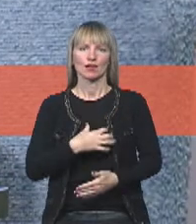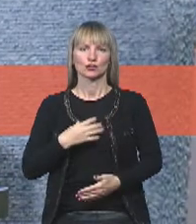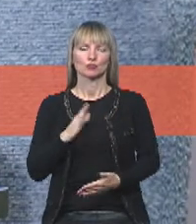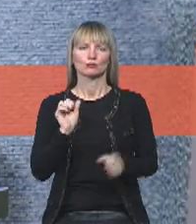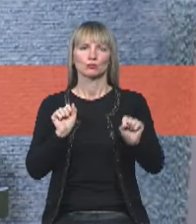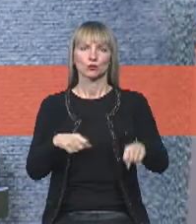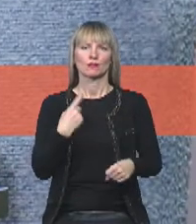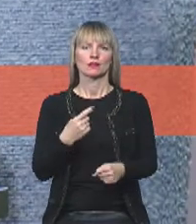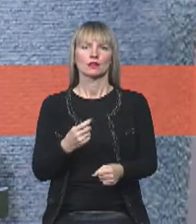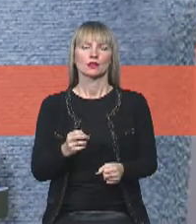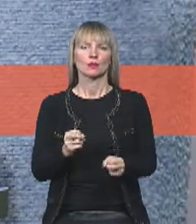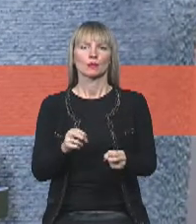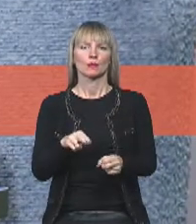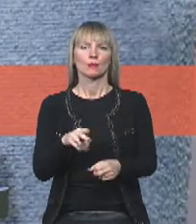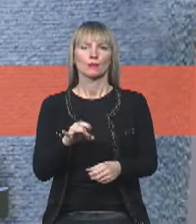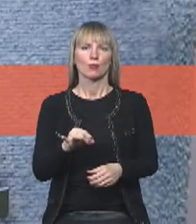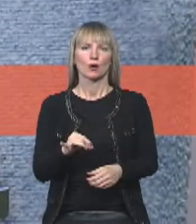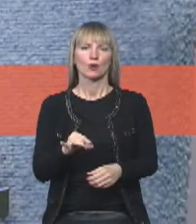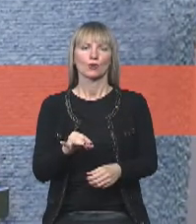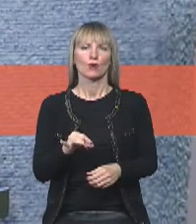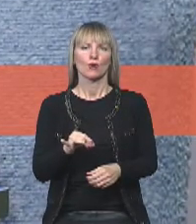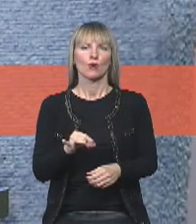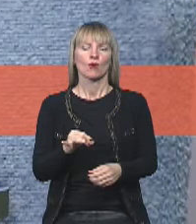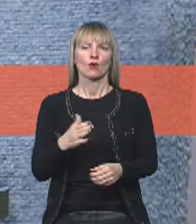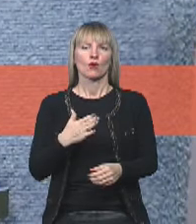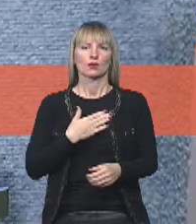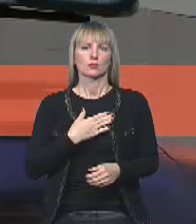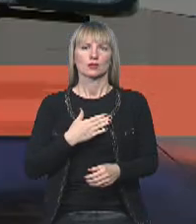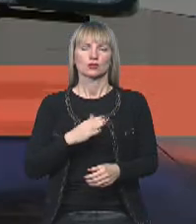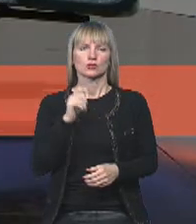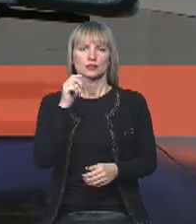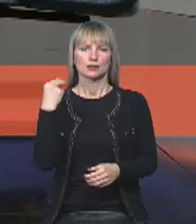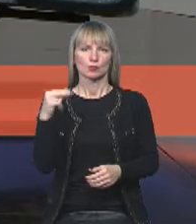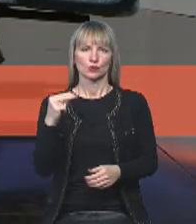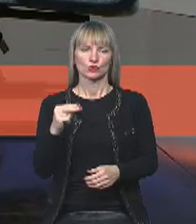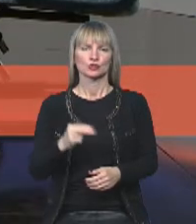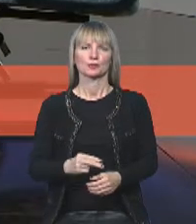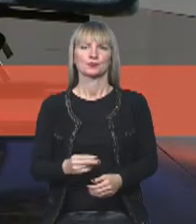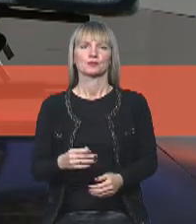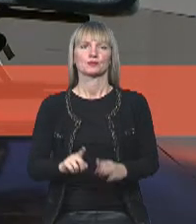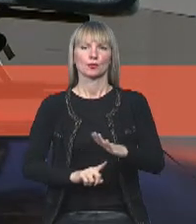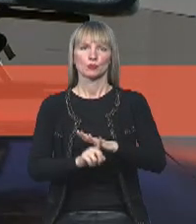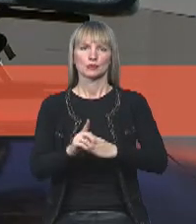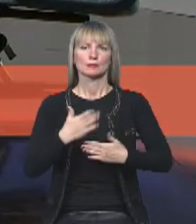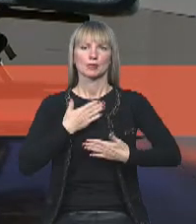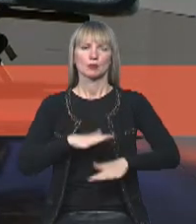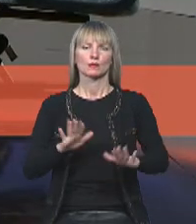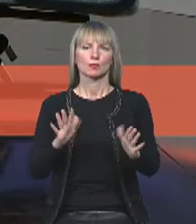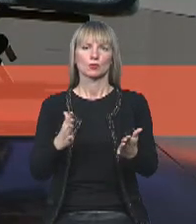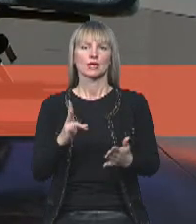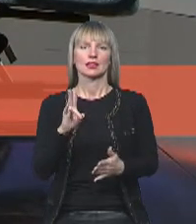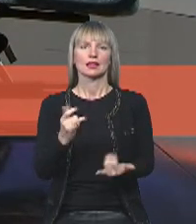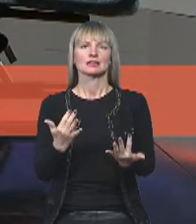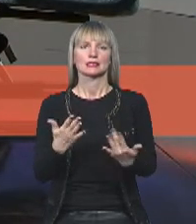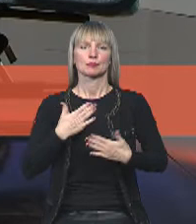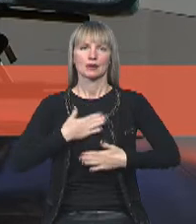можна говорити про експертність Катерини в цій темі для Запоріжжя, принаймні, так? Почнемо з приємної події. Наскільки